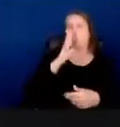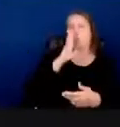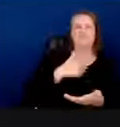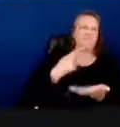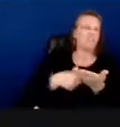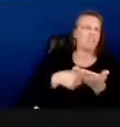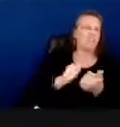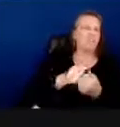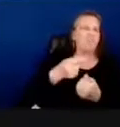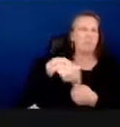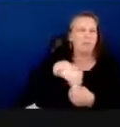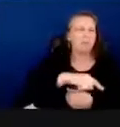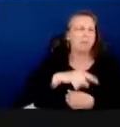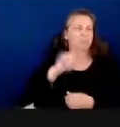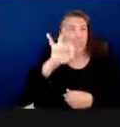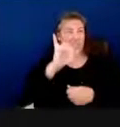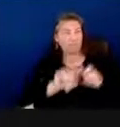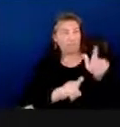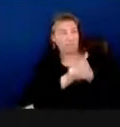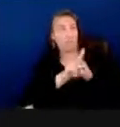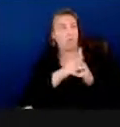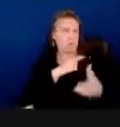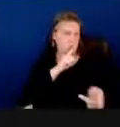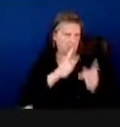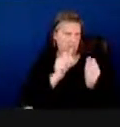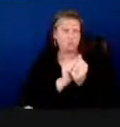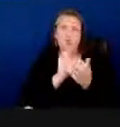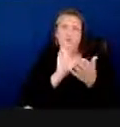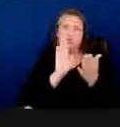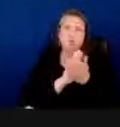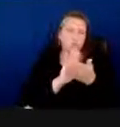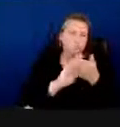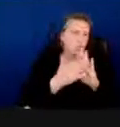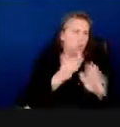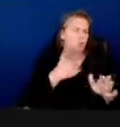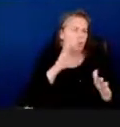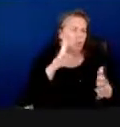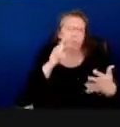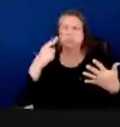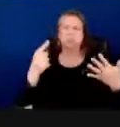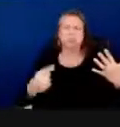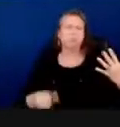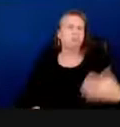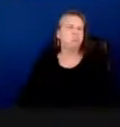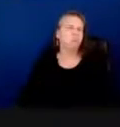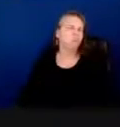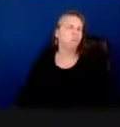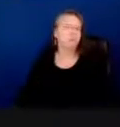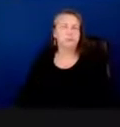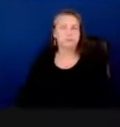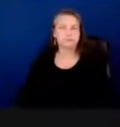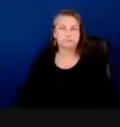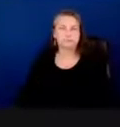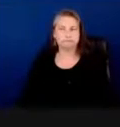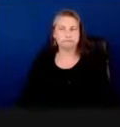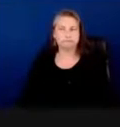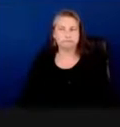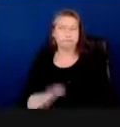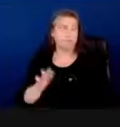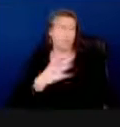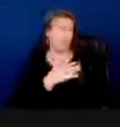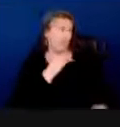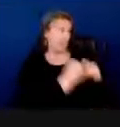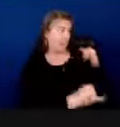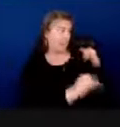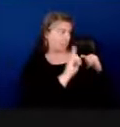ungependa kusema kuwa shule zitaendelea na programu zao za kawaida kadri mazungumzo yanavyoendelea? Ndio.